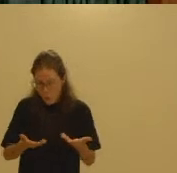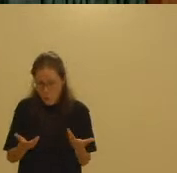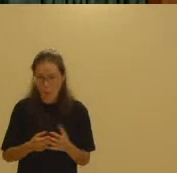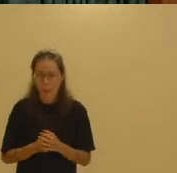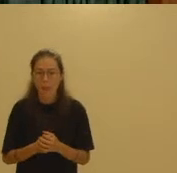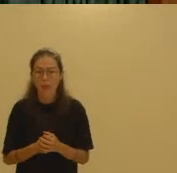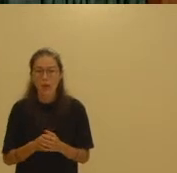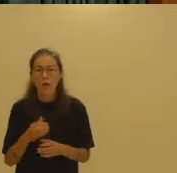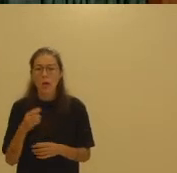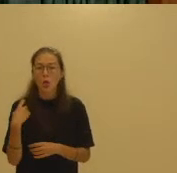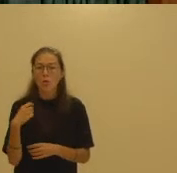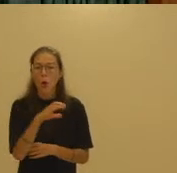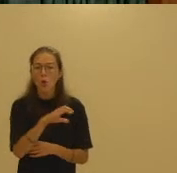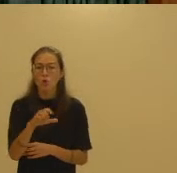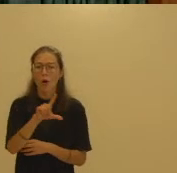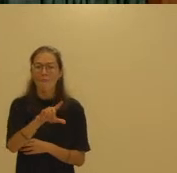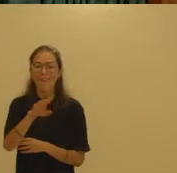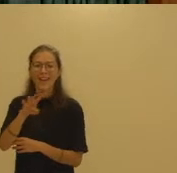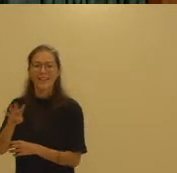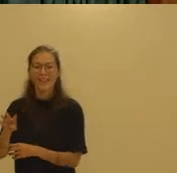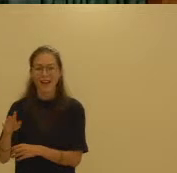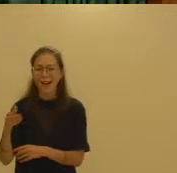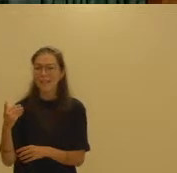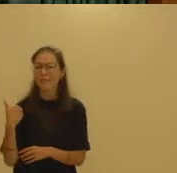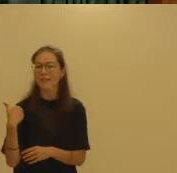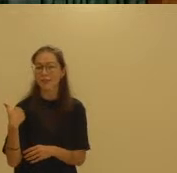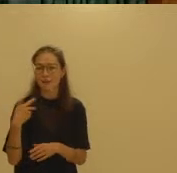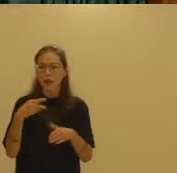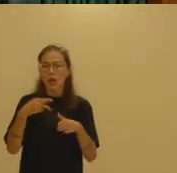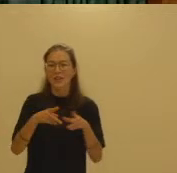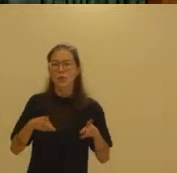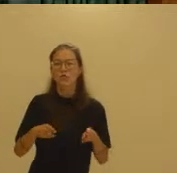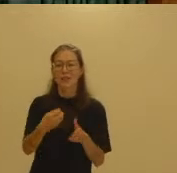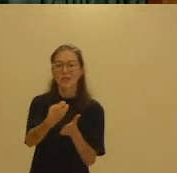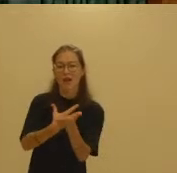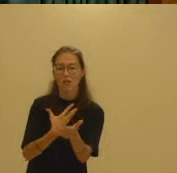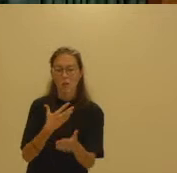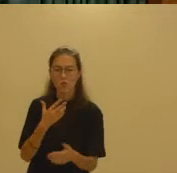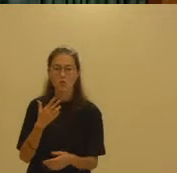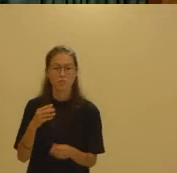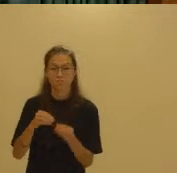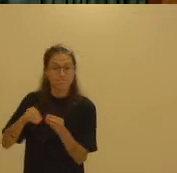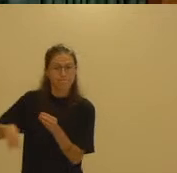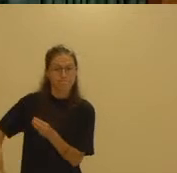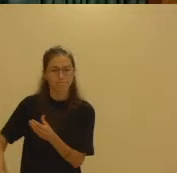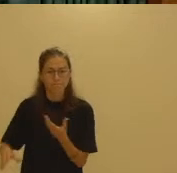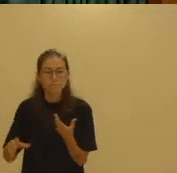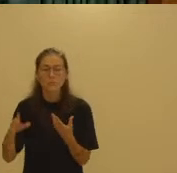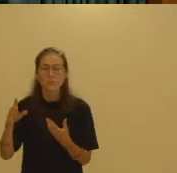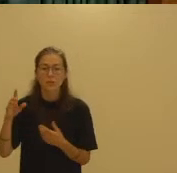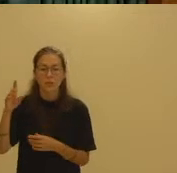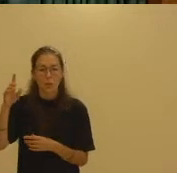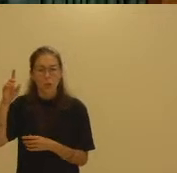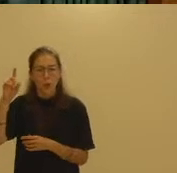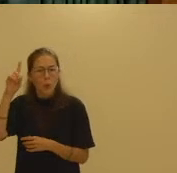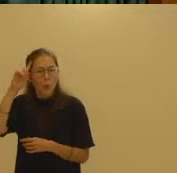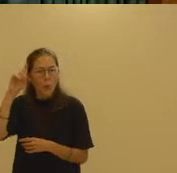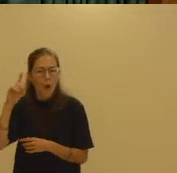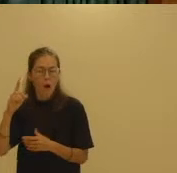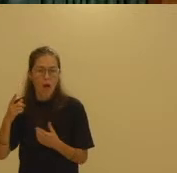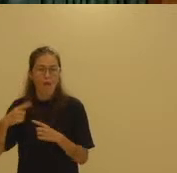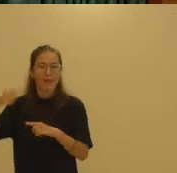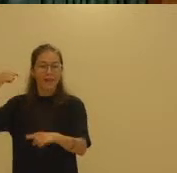124, elle a été retirée donc, pour la société publique locale du département. C'est par rapport à la consultation dont on avait parlé en